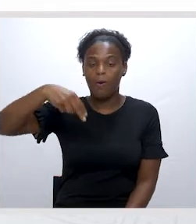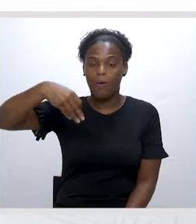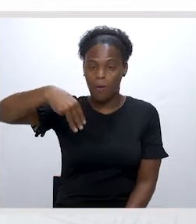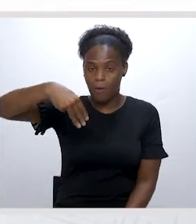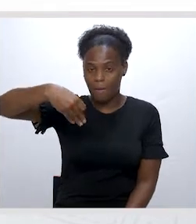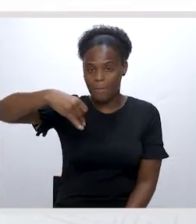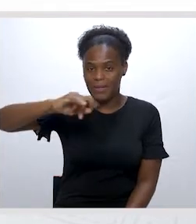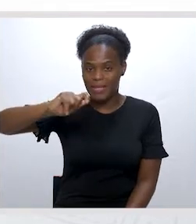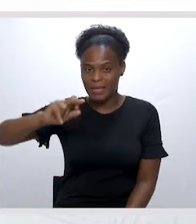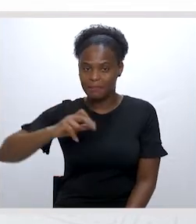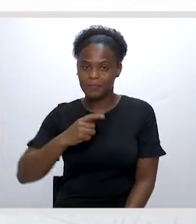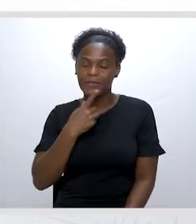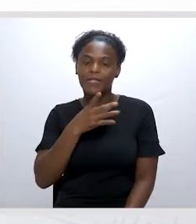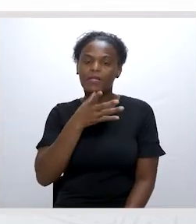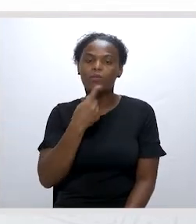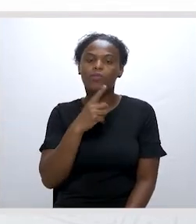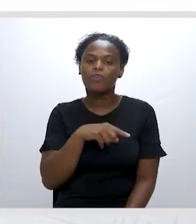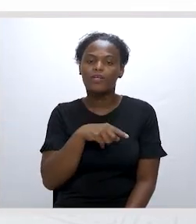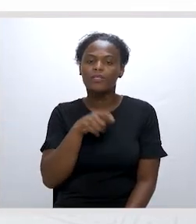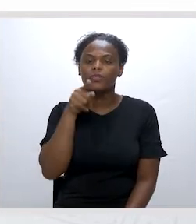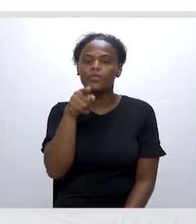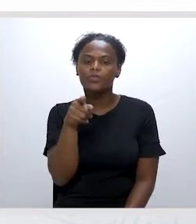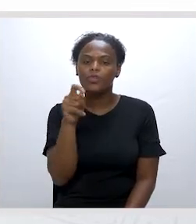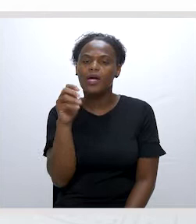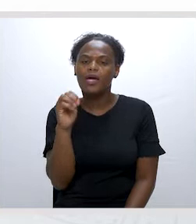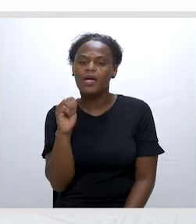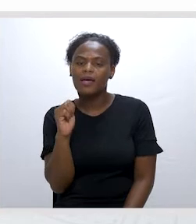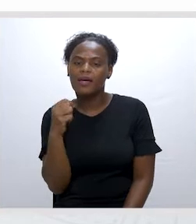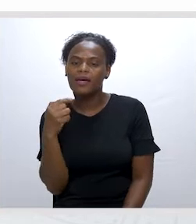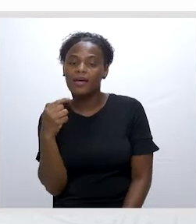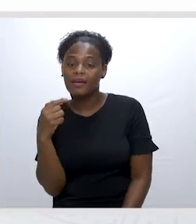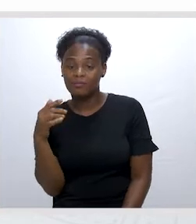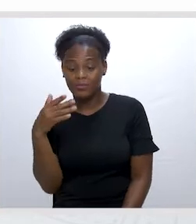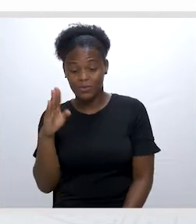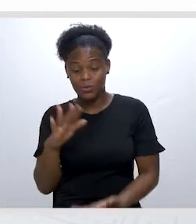Répétez. Tu es journaliste.